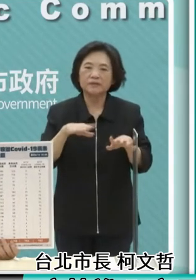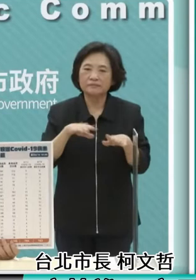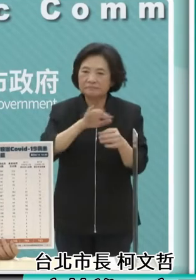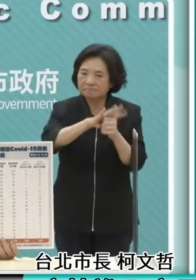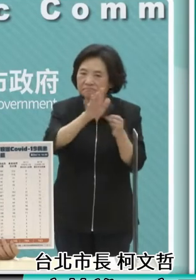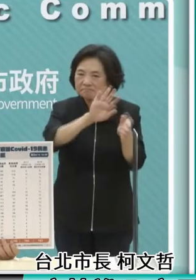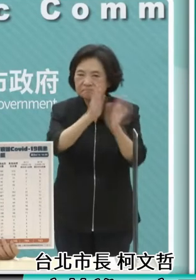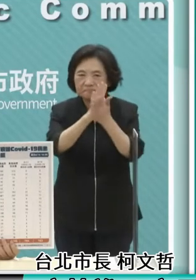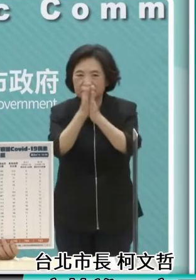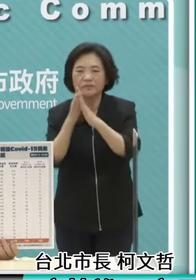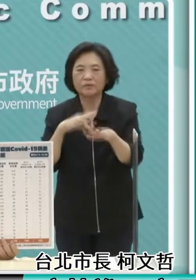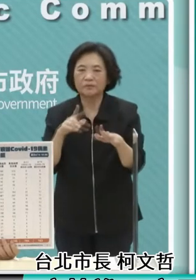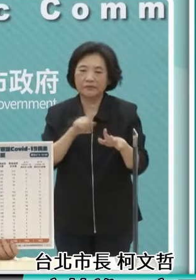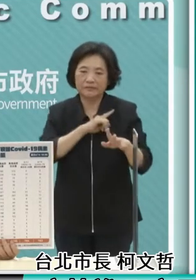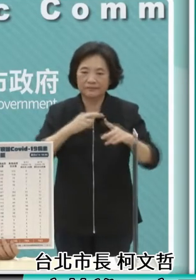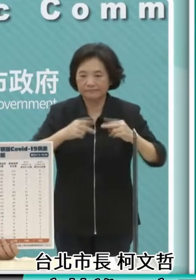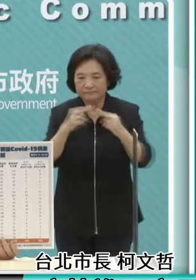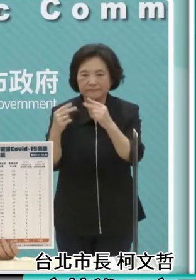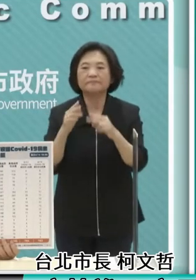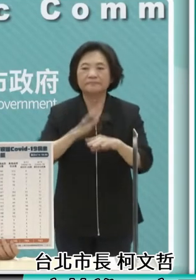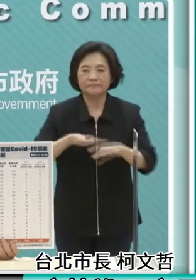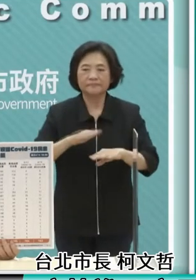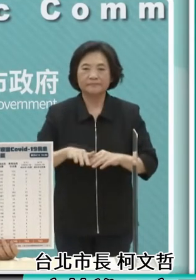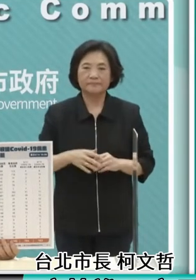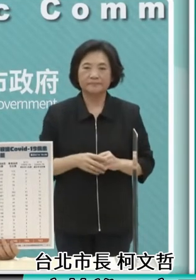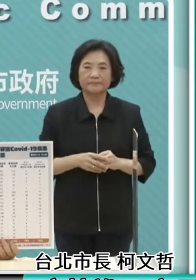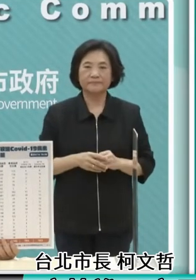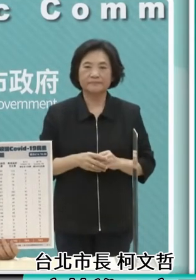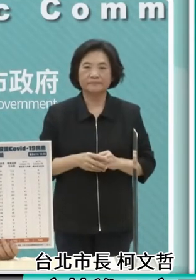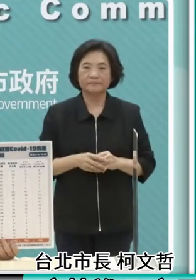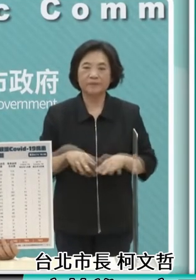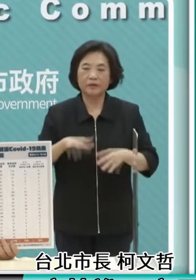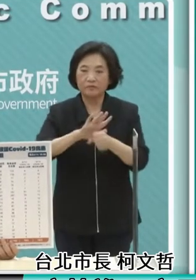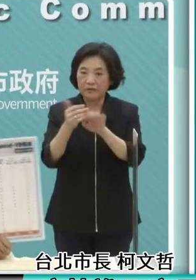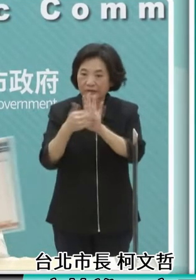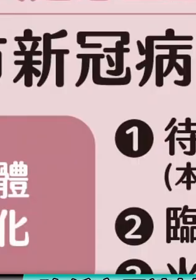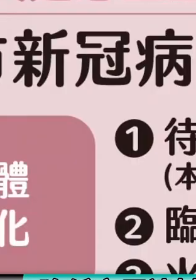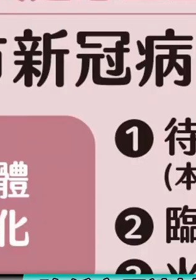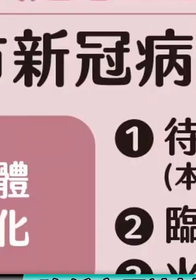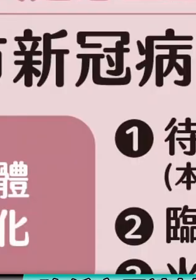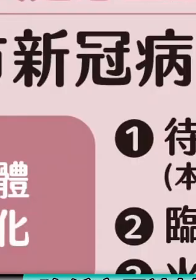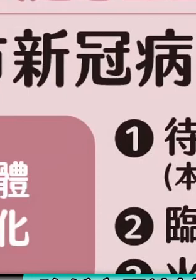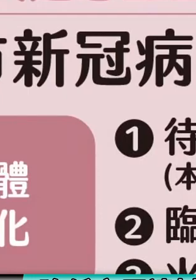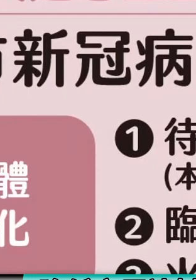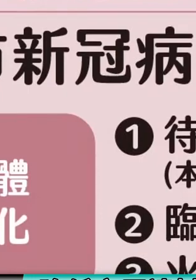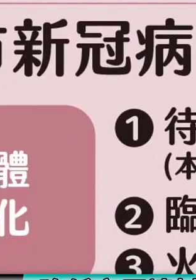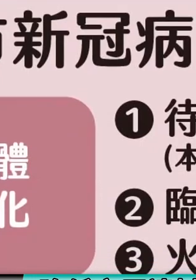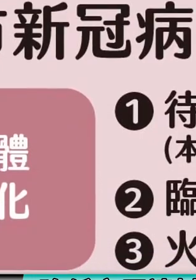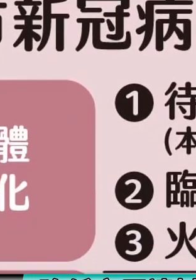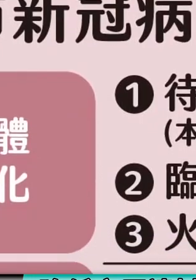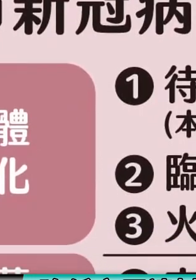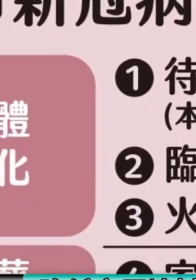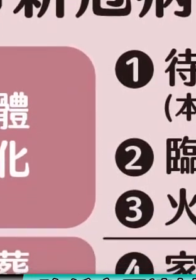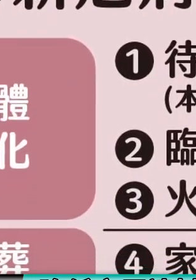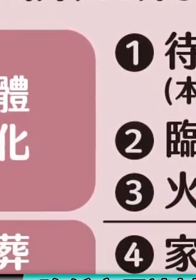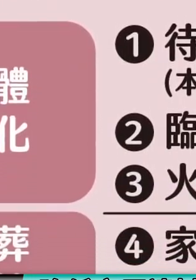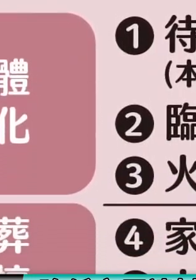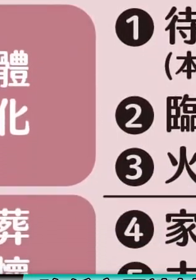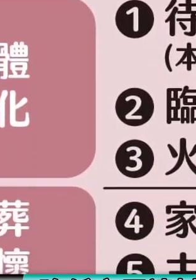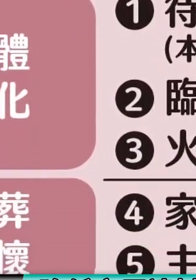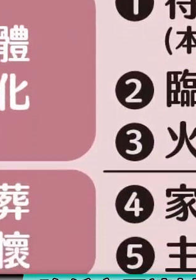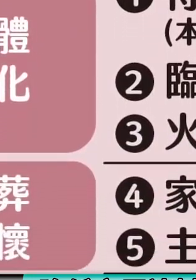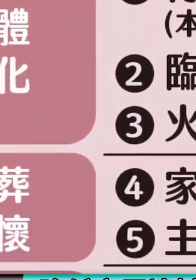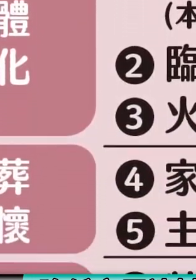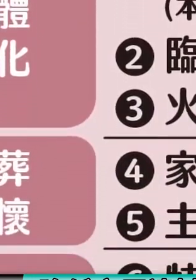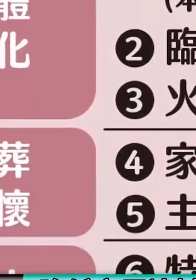情的变化随时调整我们的防疫的战线，大概就是这样。 北市府也成立新冠病殁者